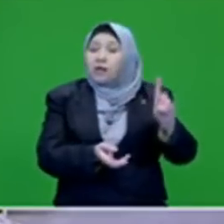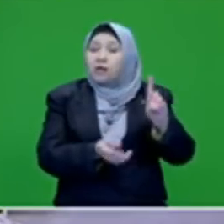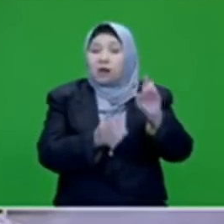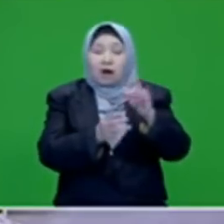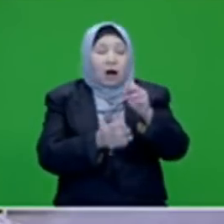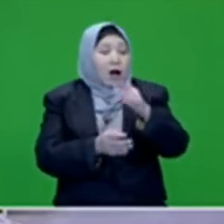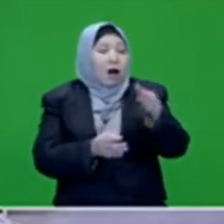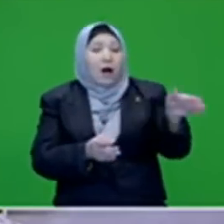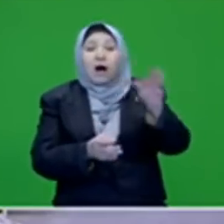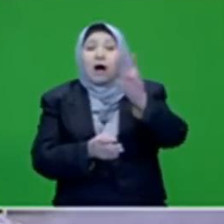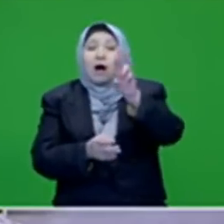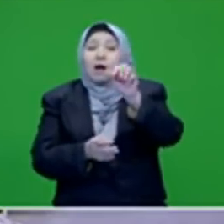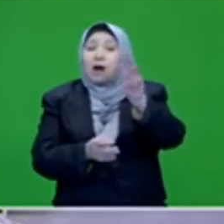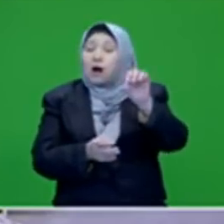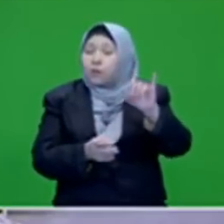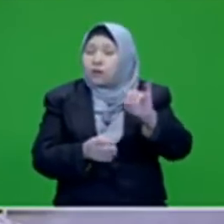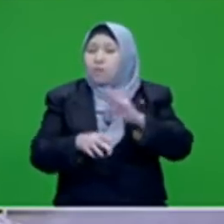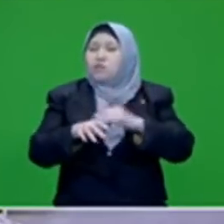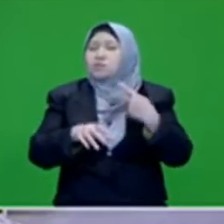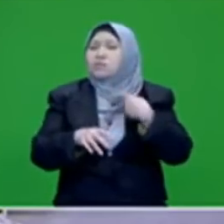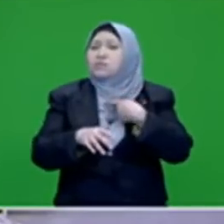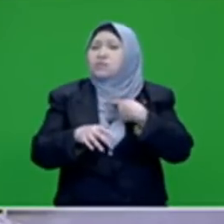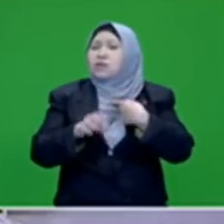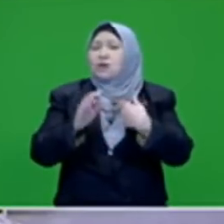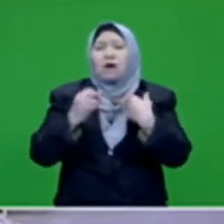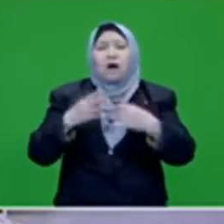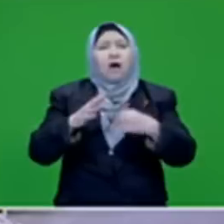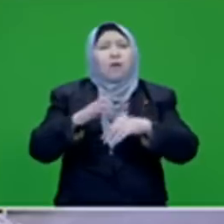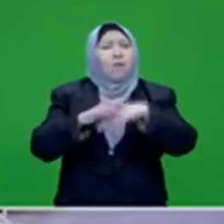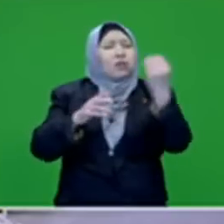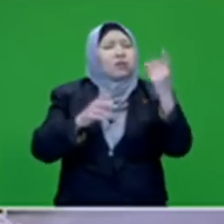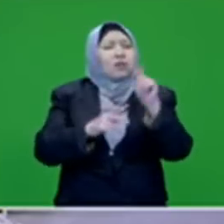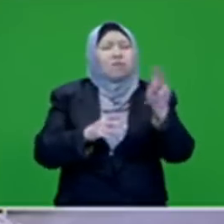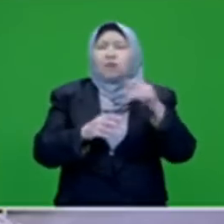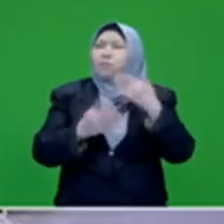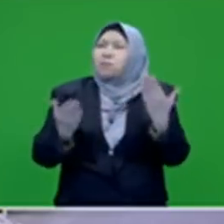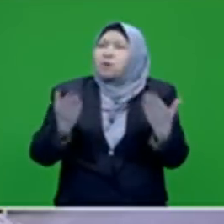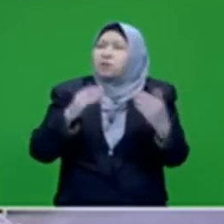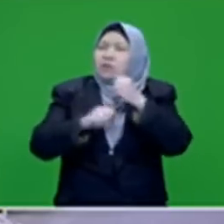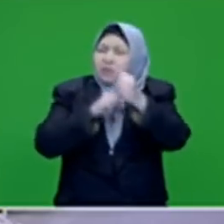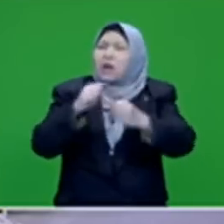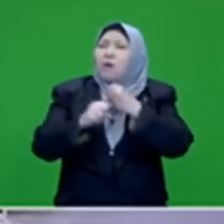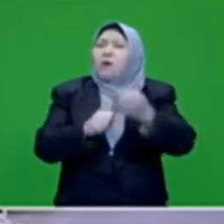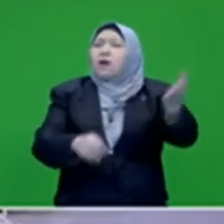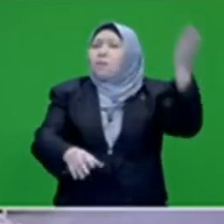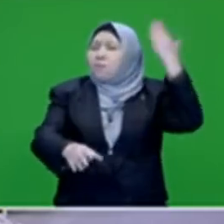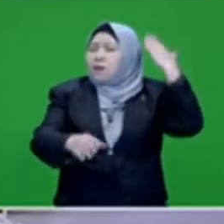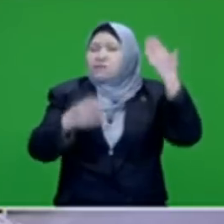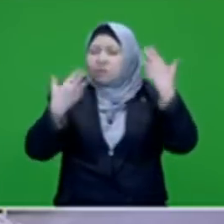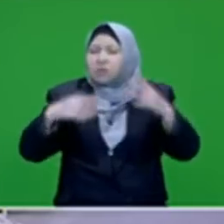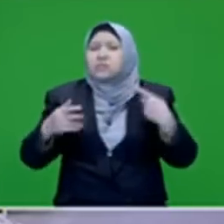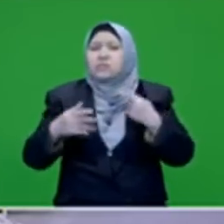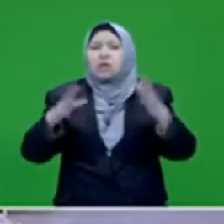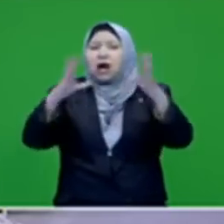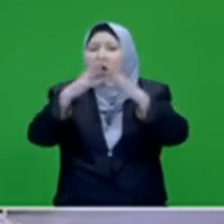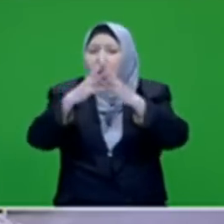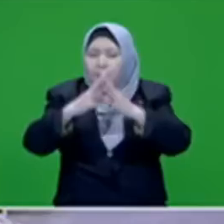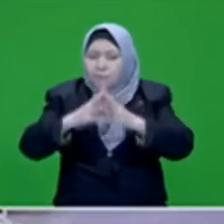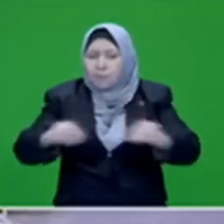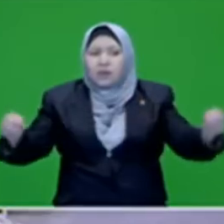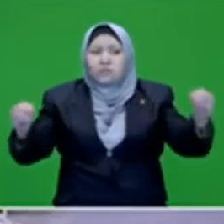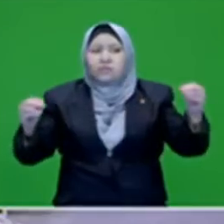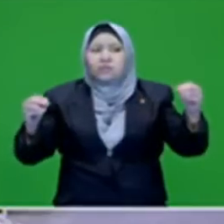ingat ketika kita bersiaran sebelum ini Ustaz, saya rasa mungkin tahun lepas kot. Ketika kita habis siaran kebetulan